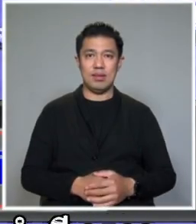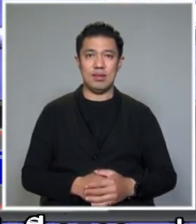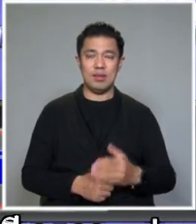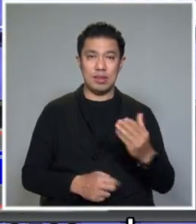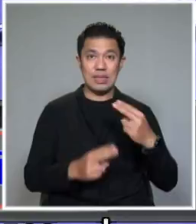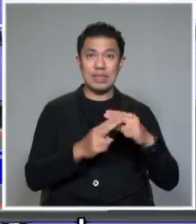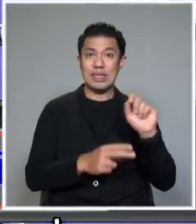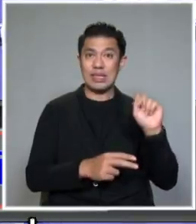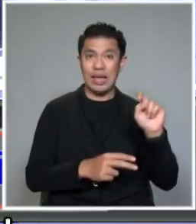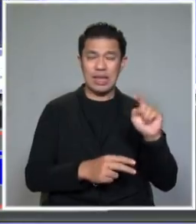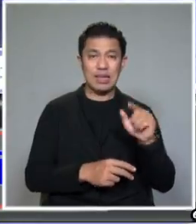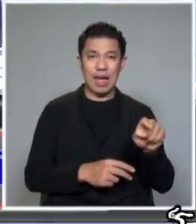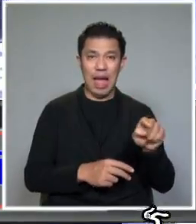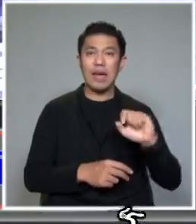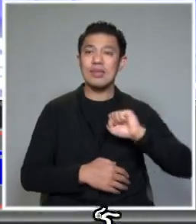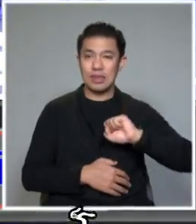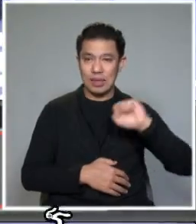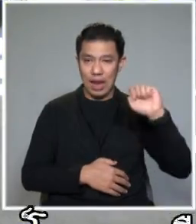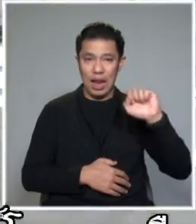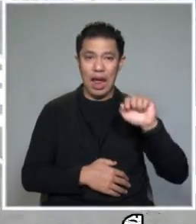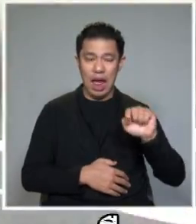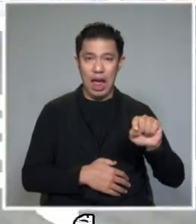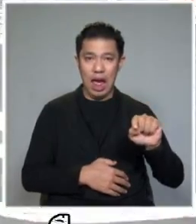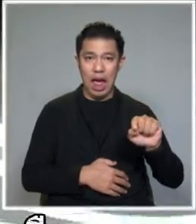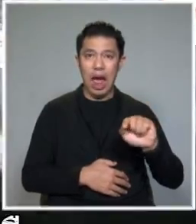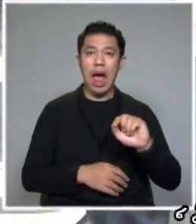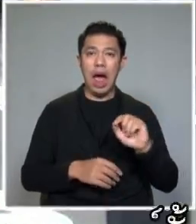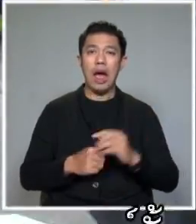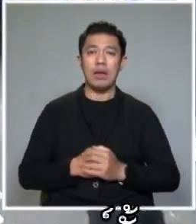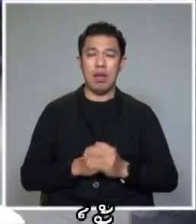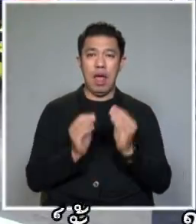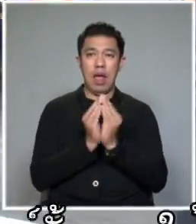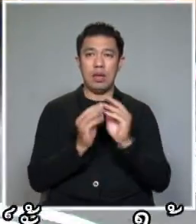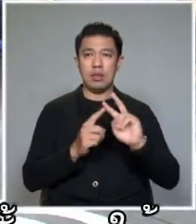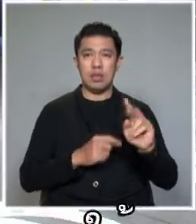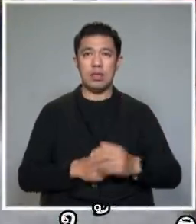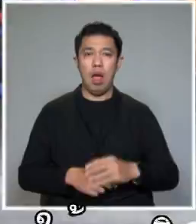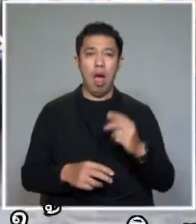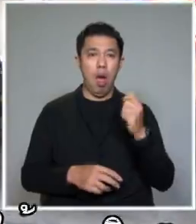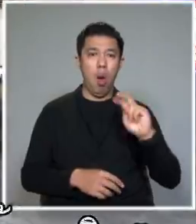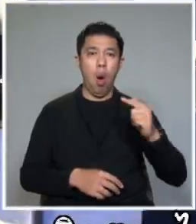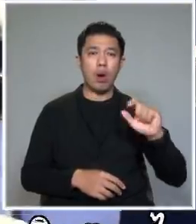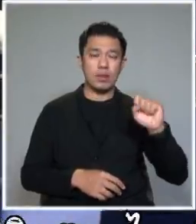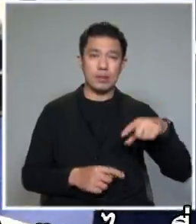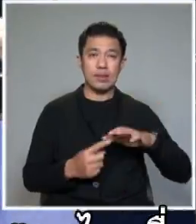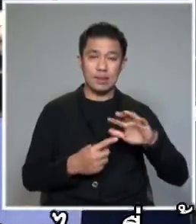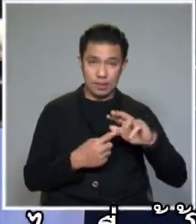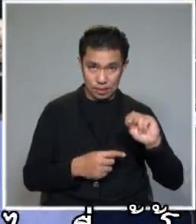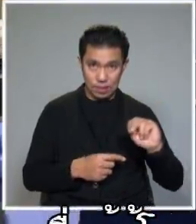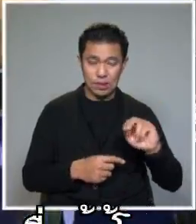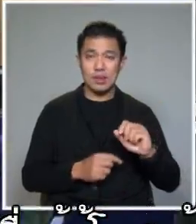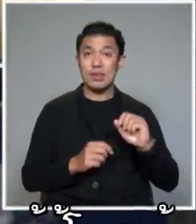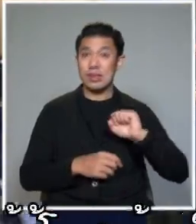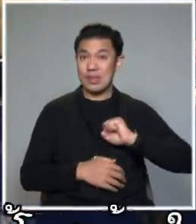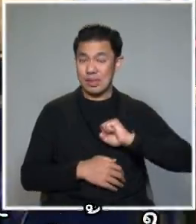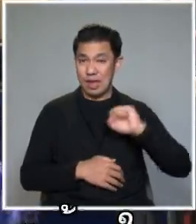ทธิ์ต่อเป้าเปี่ยมซับ8ริ้วเอาชนะคะแนนคิมหลวยแก้วล็อก2นะครับอองซานสอจิตพัฒนาชนะคะแนนเพชรยืนย